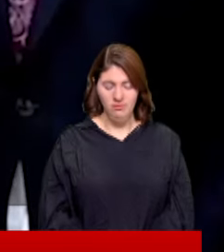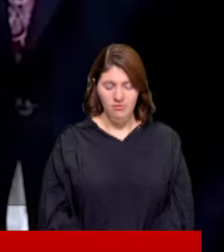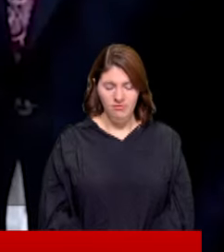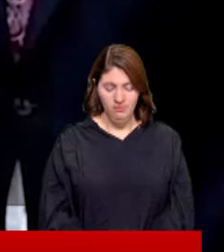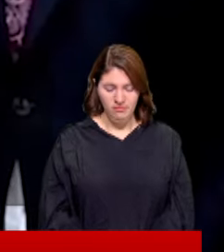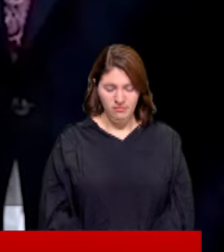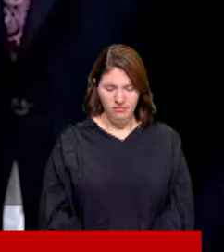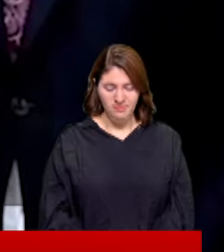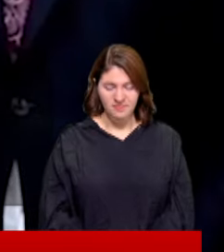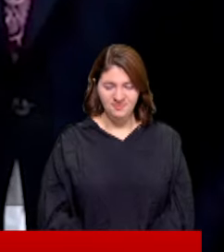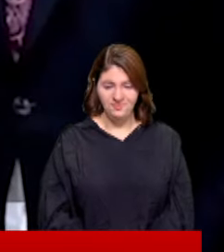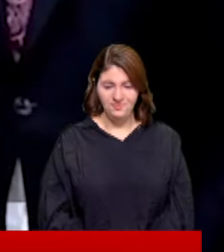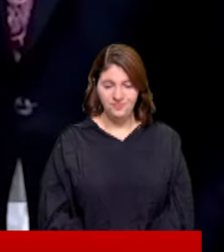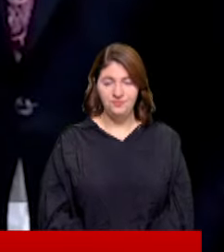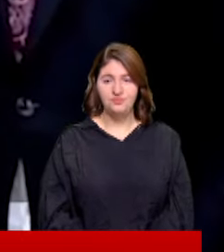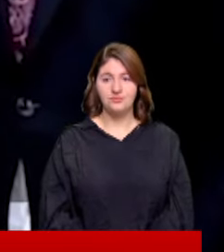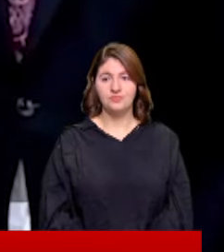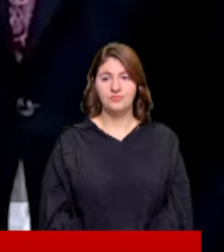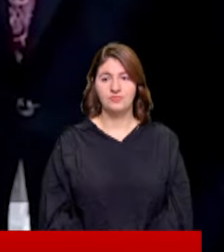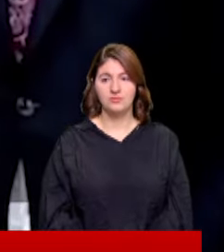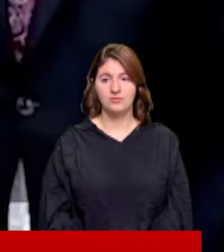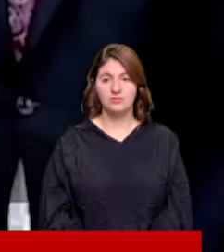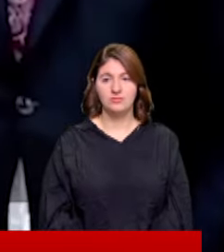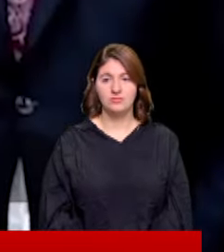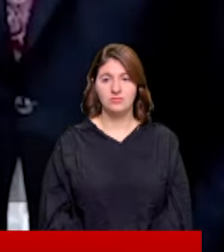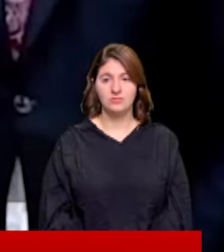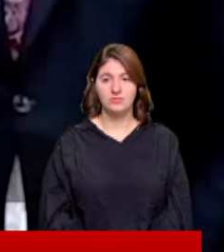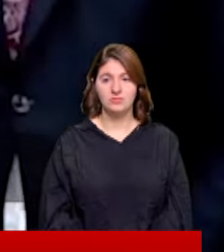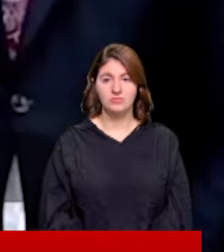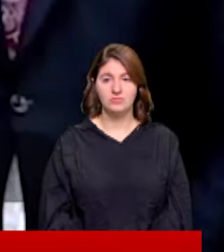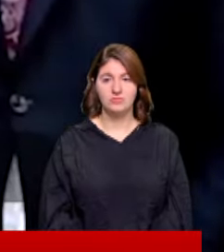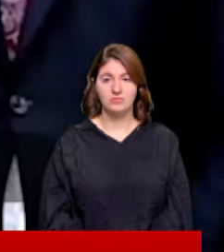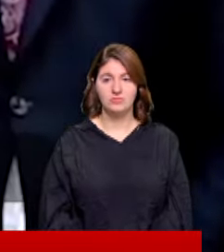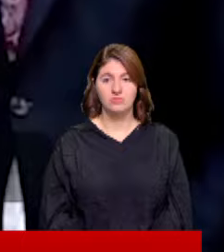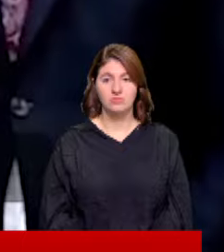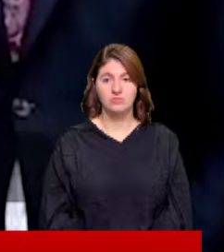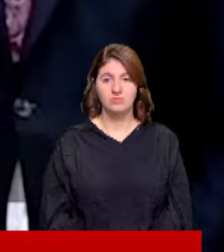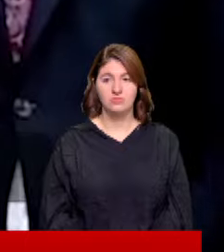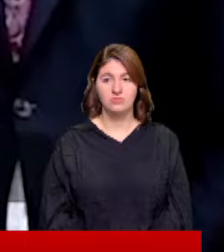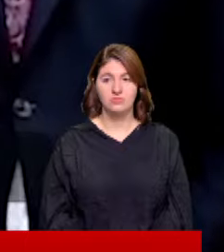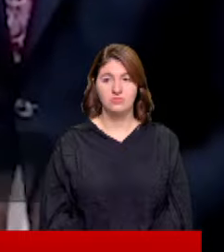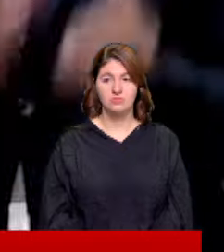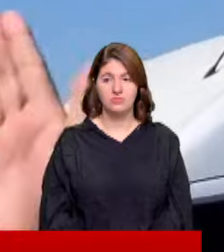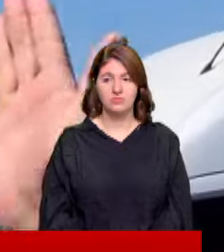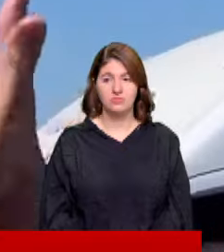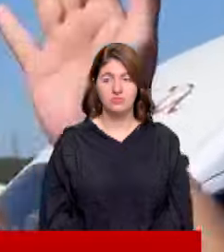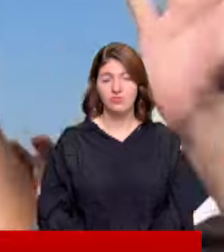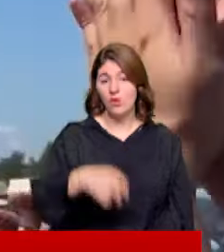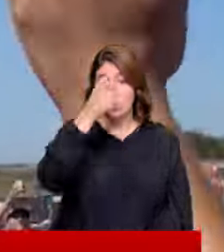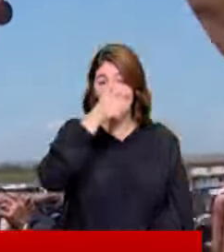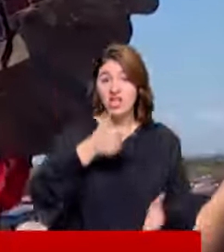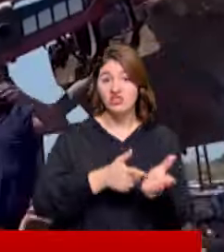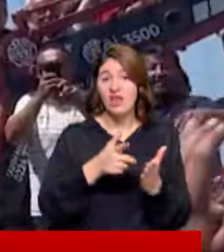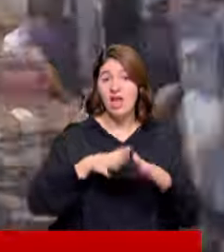ey bakamayan bakan, ey görmeyen cumhurbaşkanı, bu halden utanmıyor musun? Türkiye'de